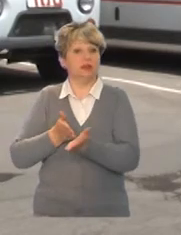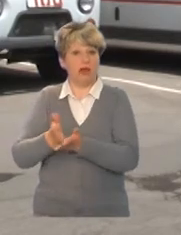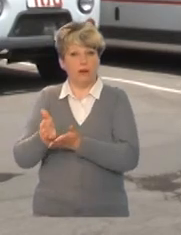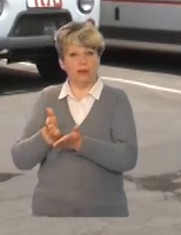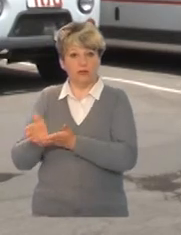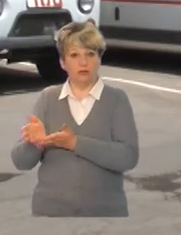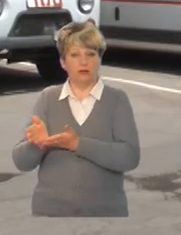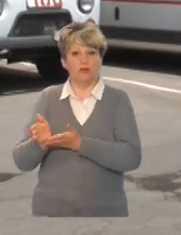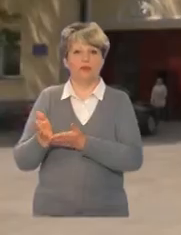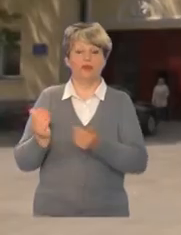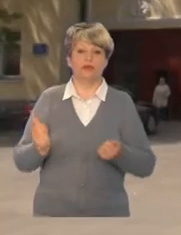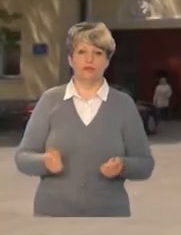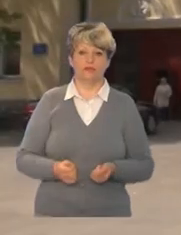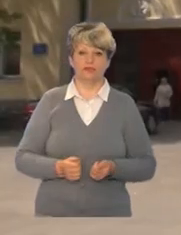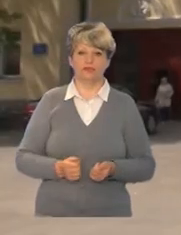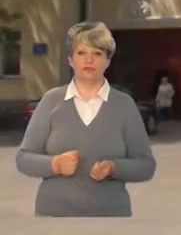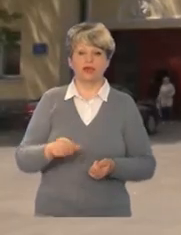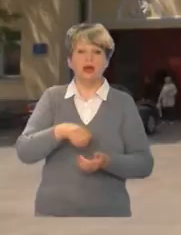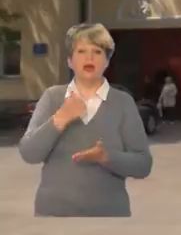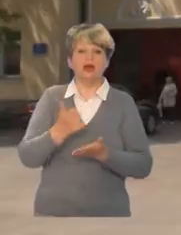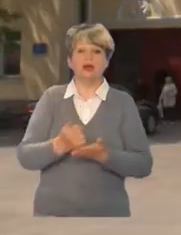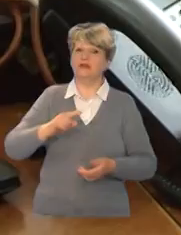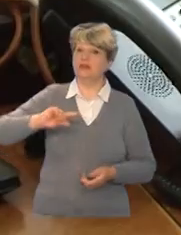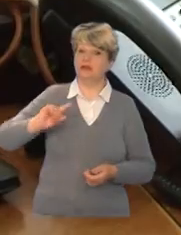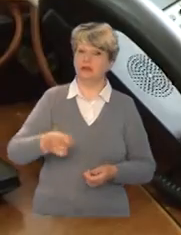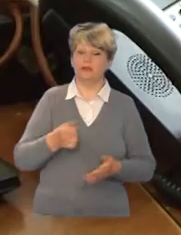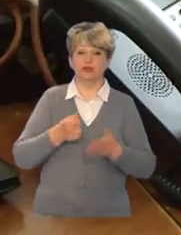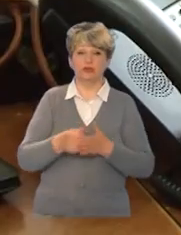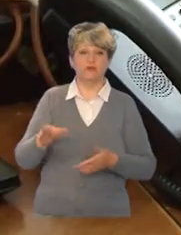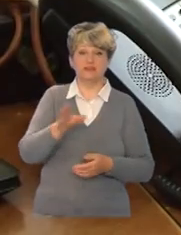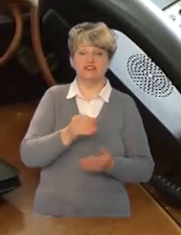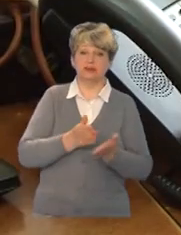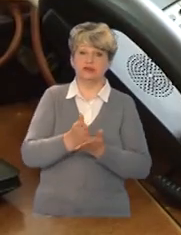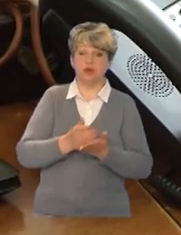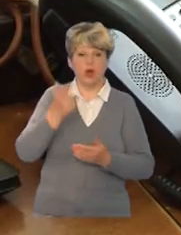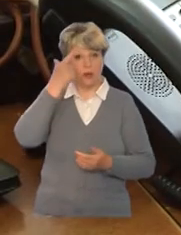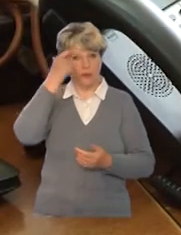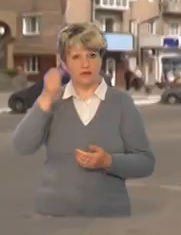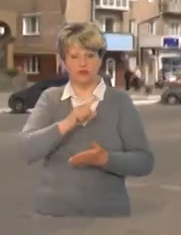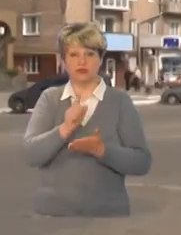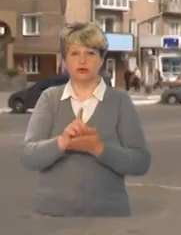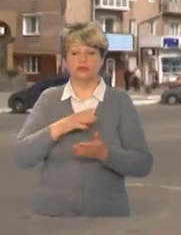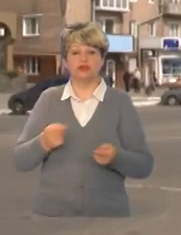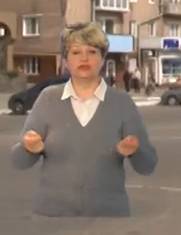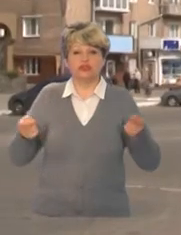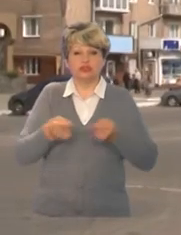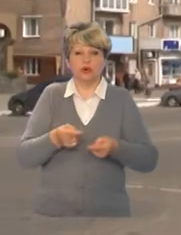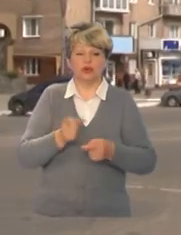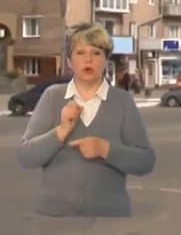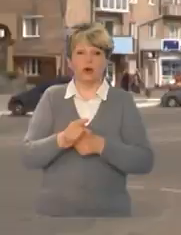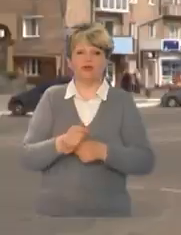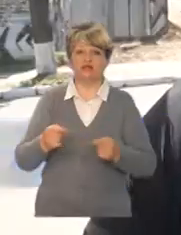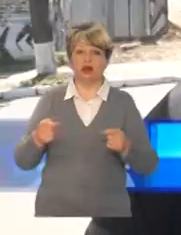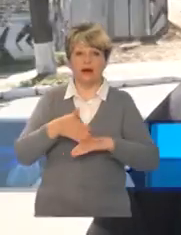чи в Христинівку, чи в Монастирище. Головна вимога до усіх екстрених служб – у повідомленні має бути чітко вказана проблема та точна